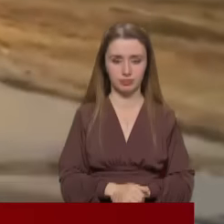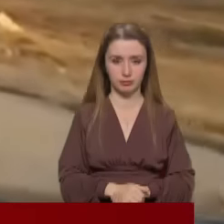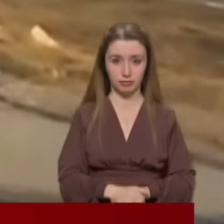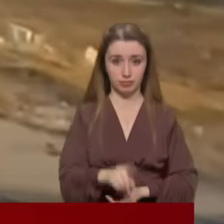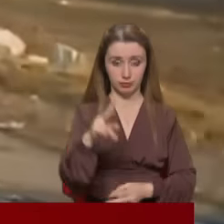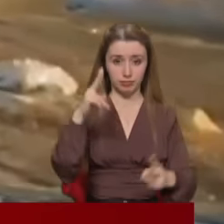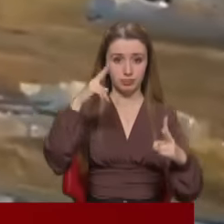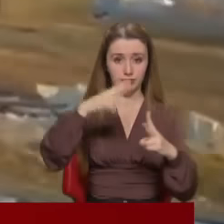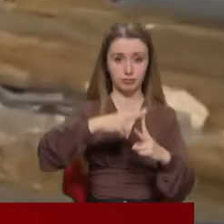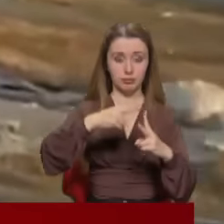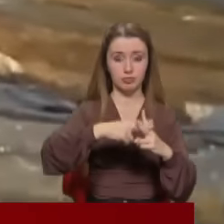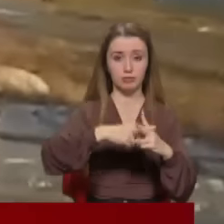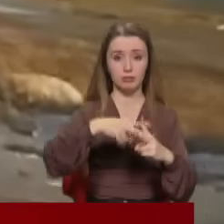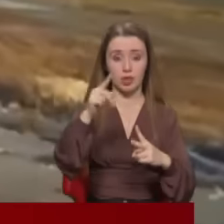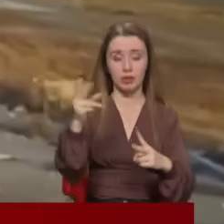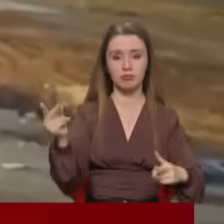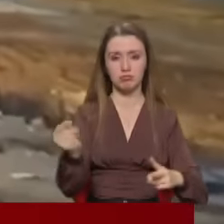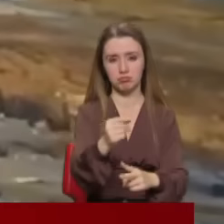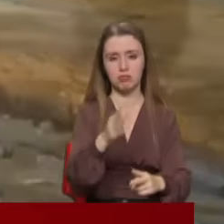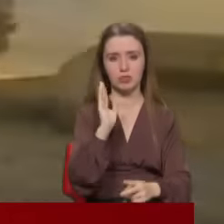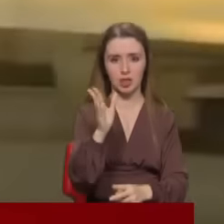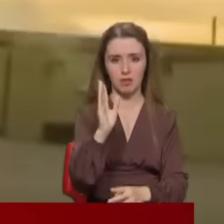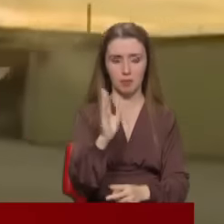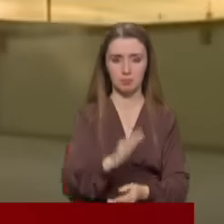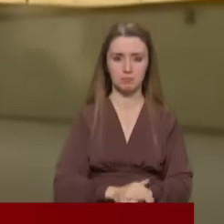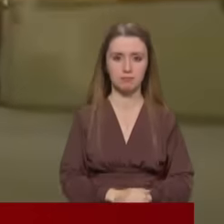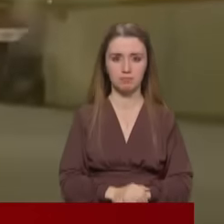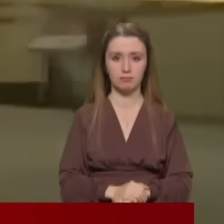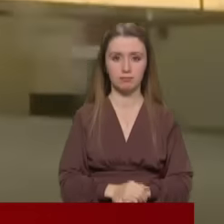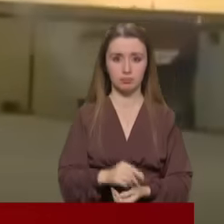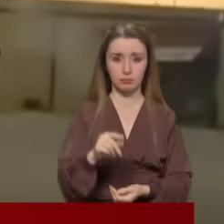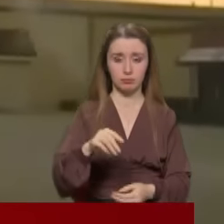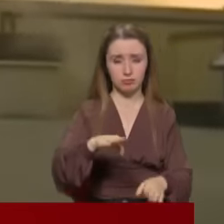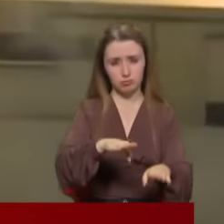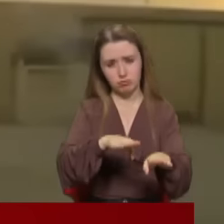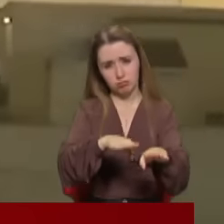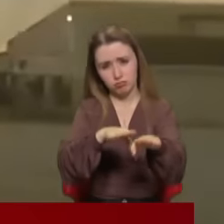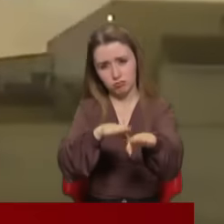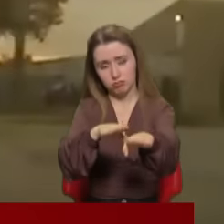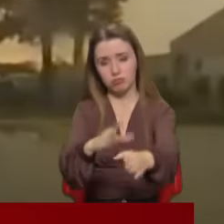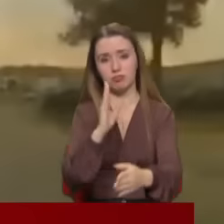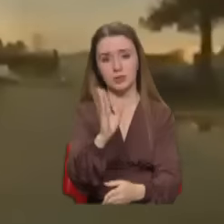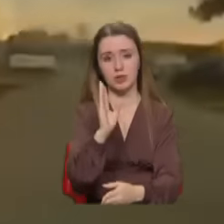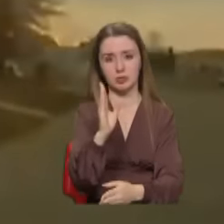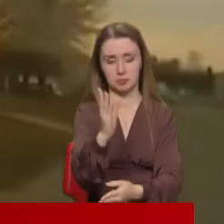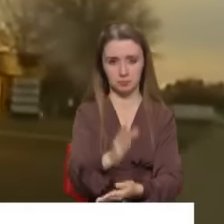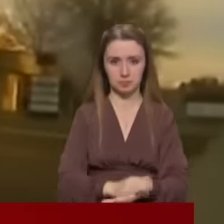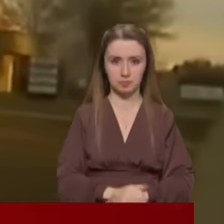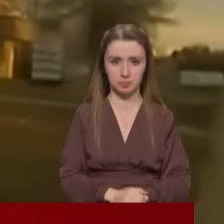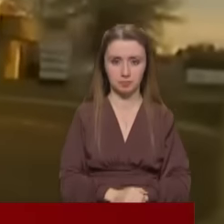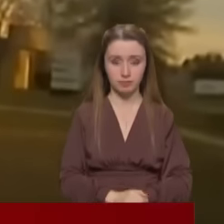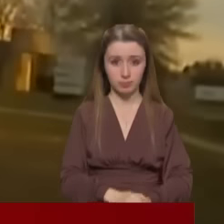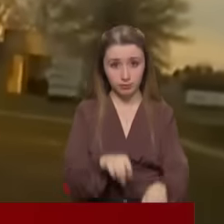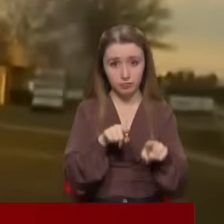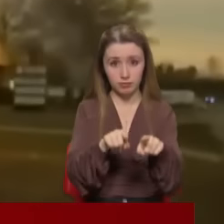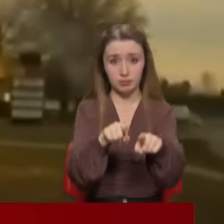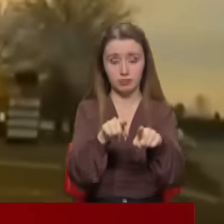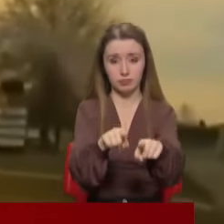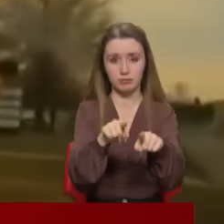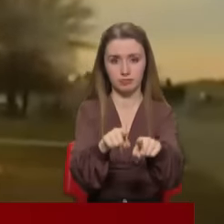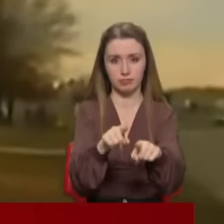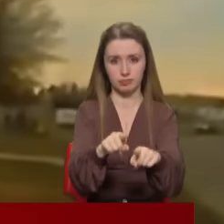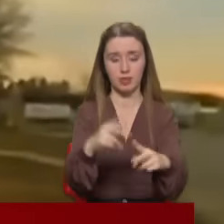Ancak polislere yakalanmadan kaçışı sürdürdüler. Kovalamaca Oklahoma'dan Arkansas eyaletine taşındı. Takibe daha fazla